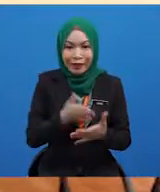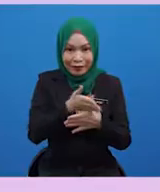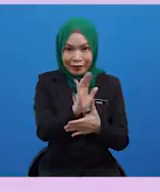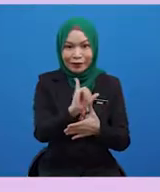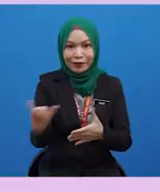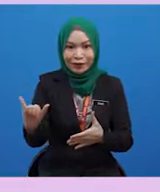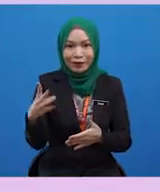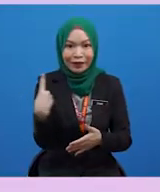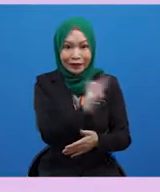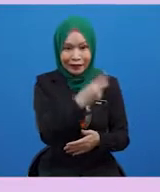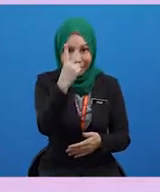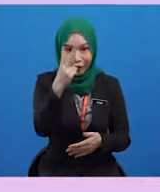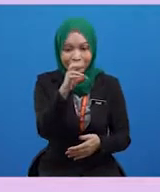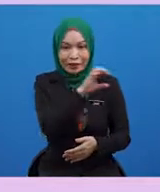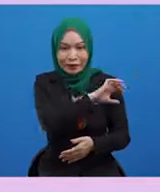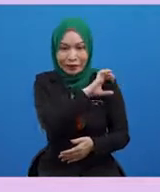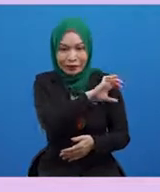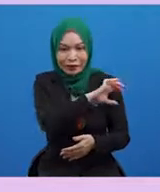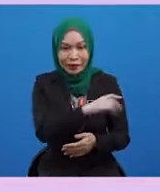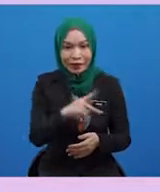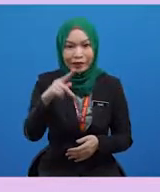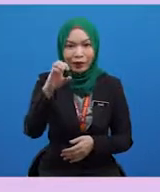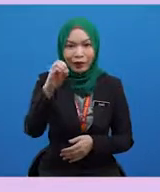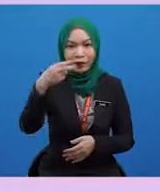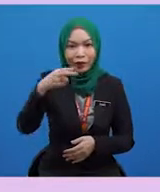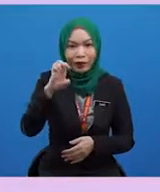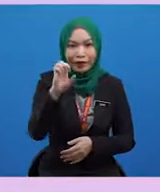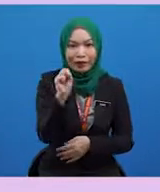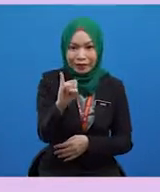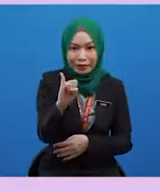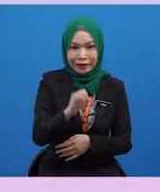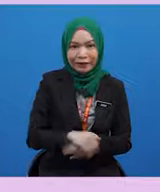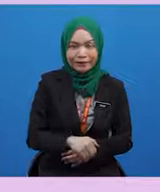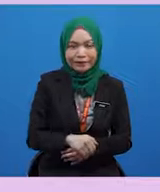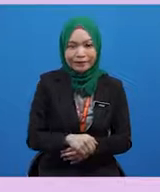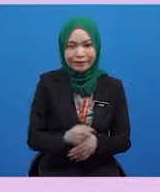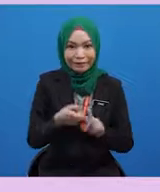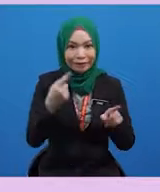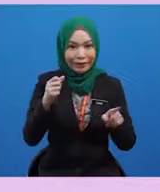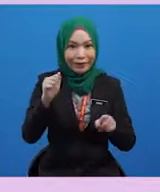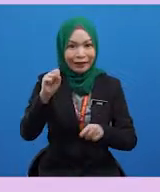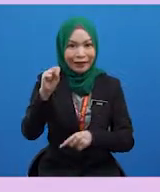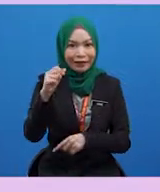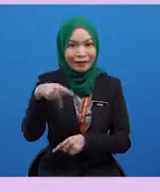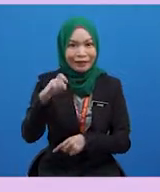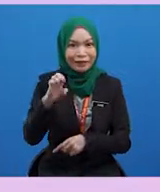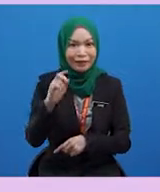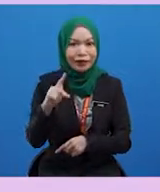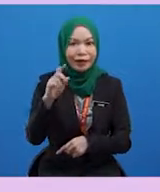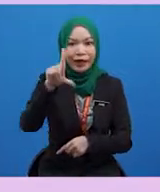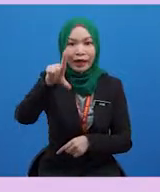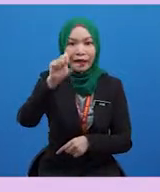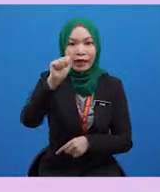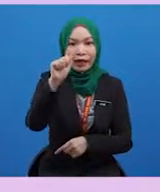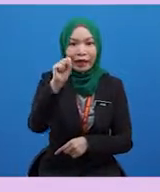Seterusnya, kita lihat ciri kohesi dari aspek leksikal pula. Dari aspek leksikal, kohesinya dapat kita